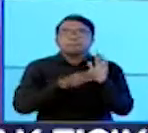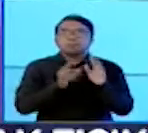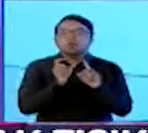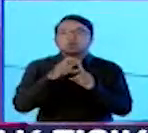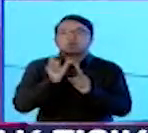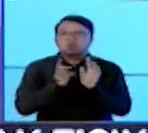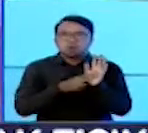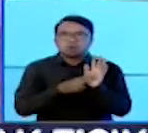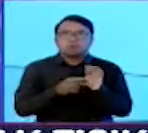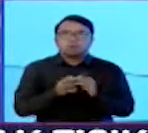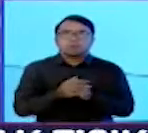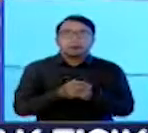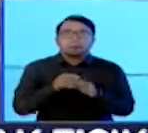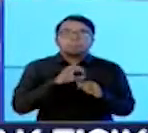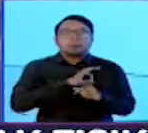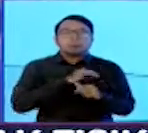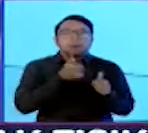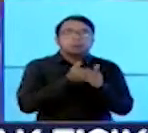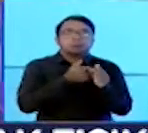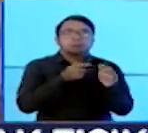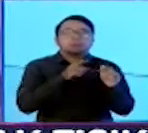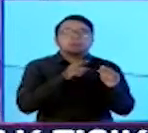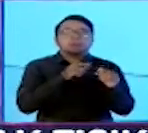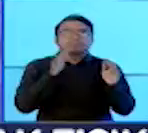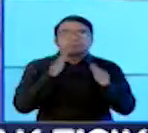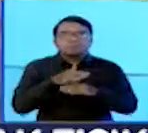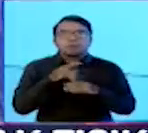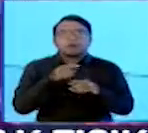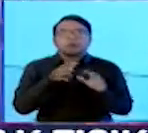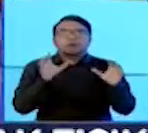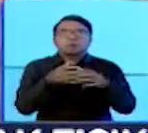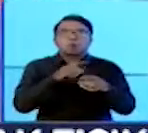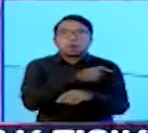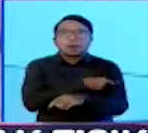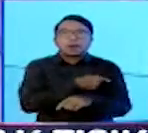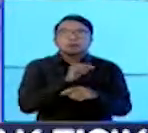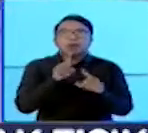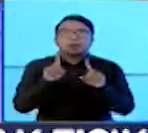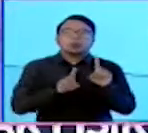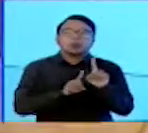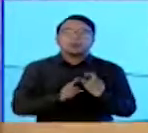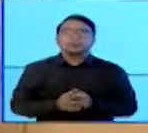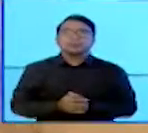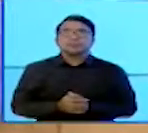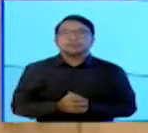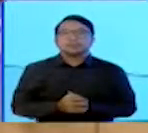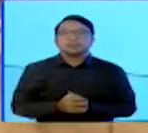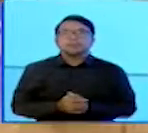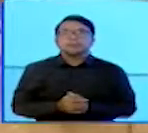ikut dalam shalat diantaranya komandan grup A Paspampres ajunan presiden dan asisten ajudan hai